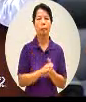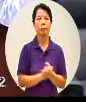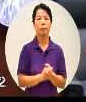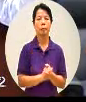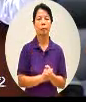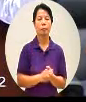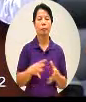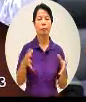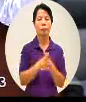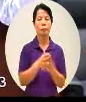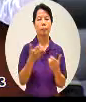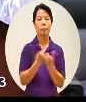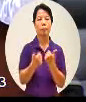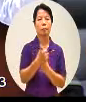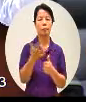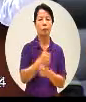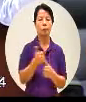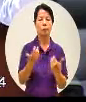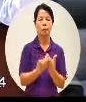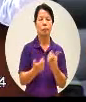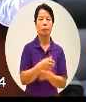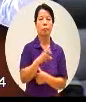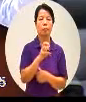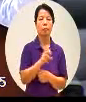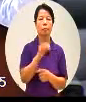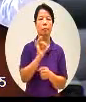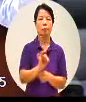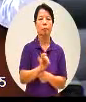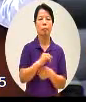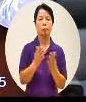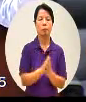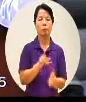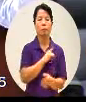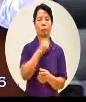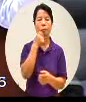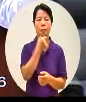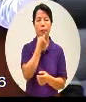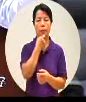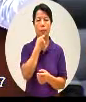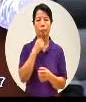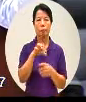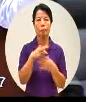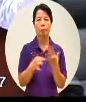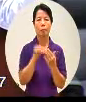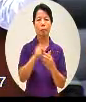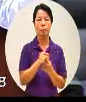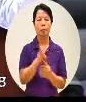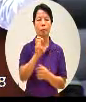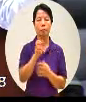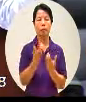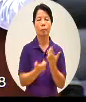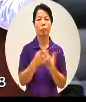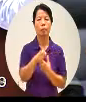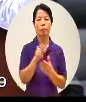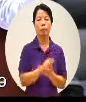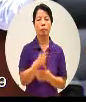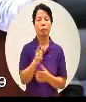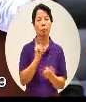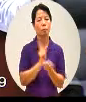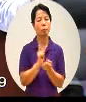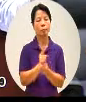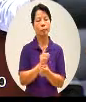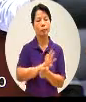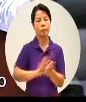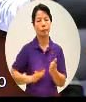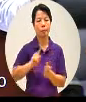百分哦，谈到咱讲这个志愿序三十分哦，这个造成学生的影响足大哦，这个你注意。来